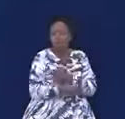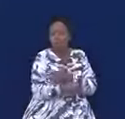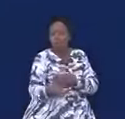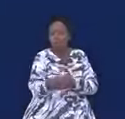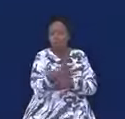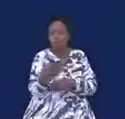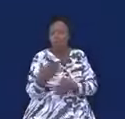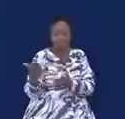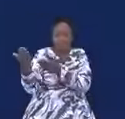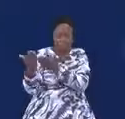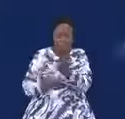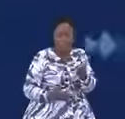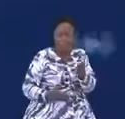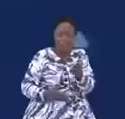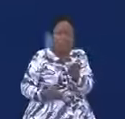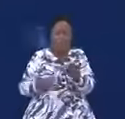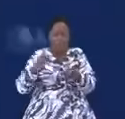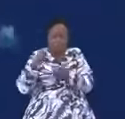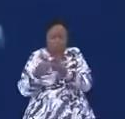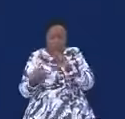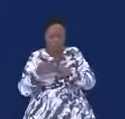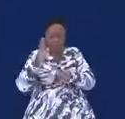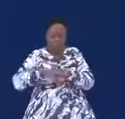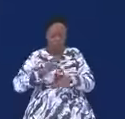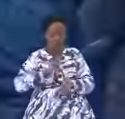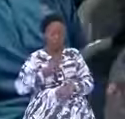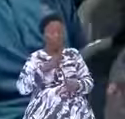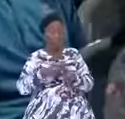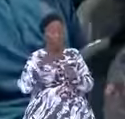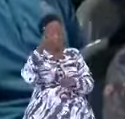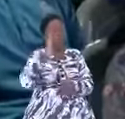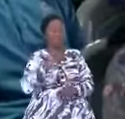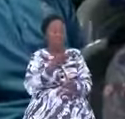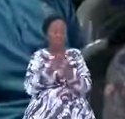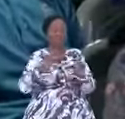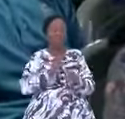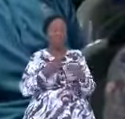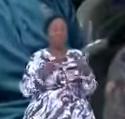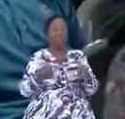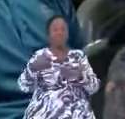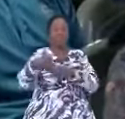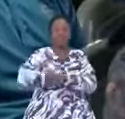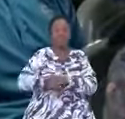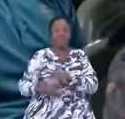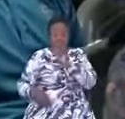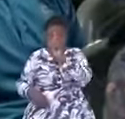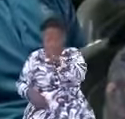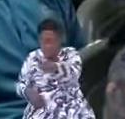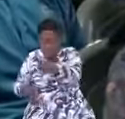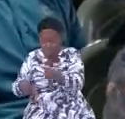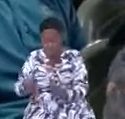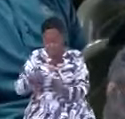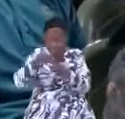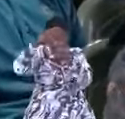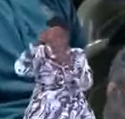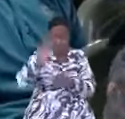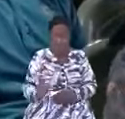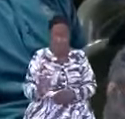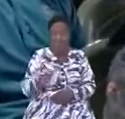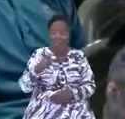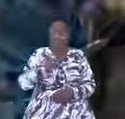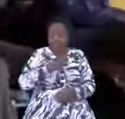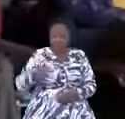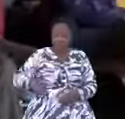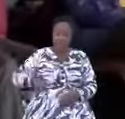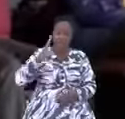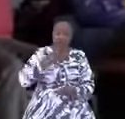dieu va nous délivrer ce soir doit en particulier jobs était délivré en particulier